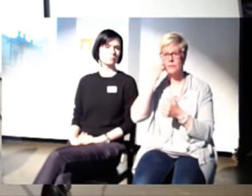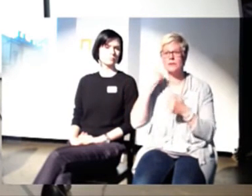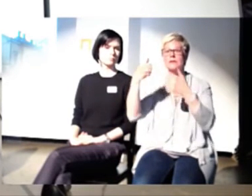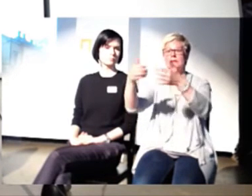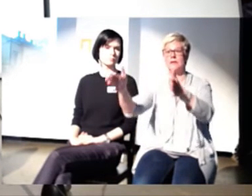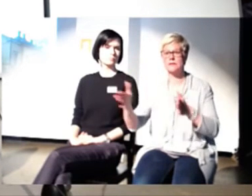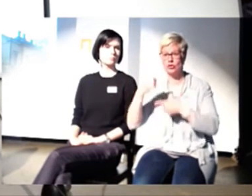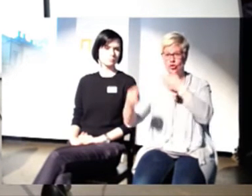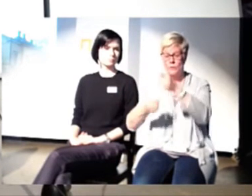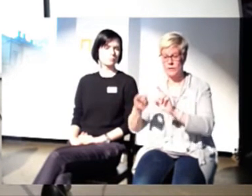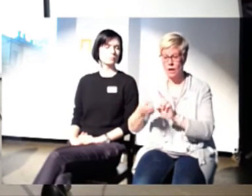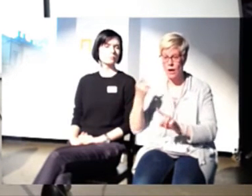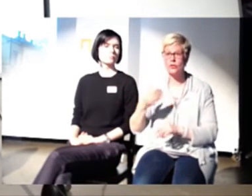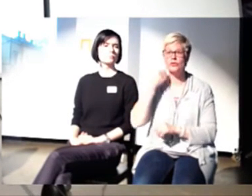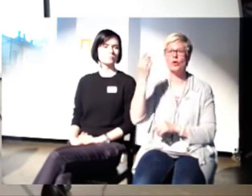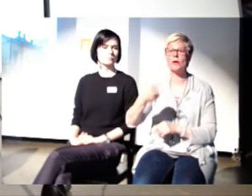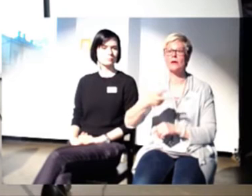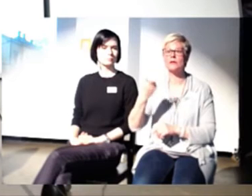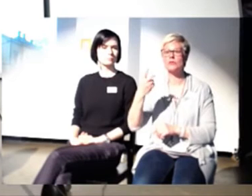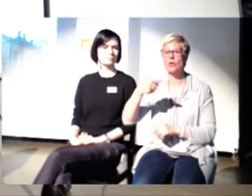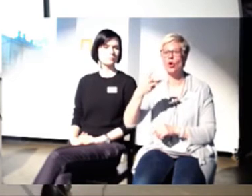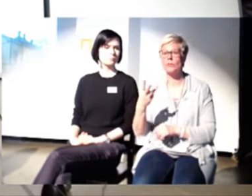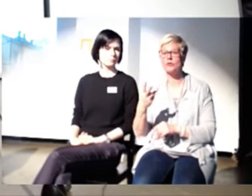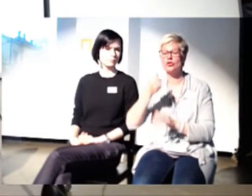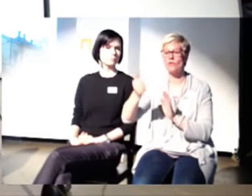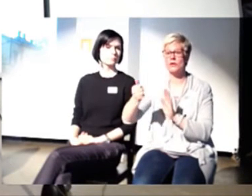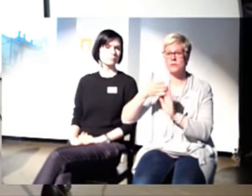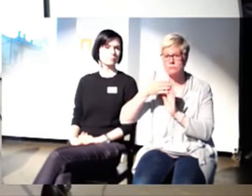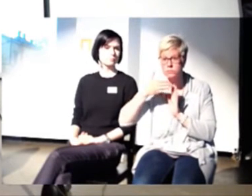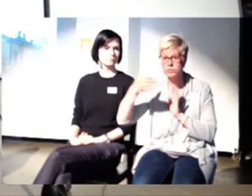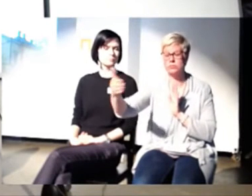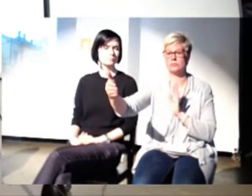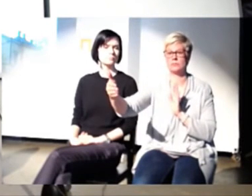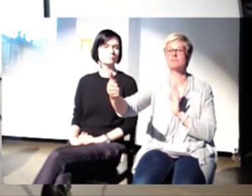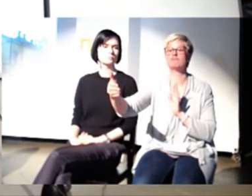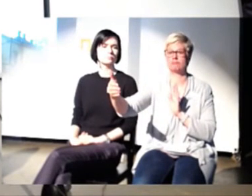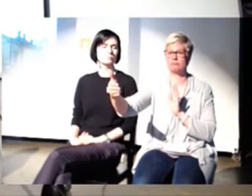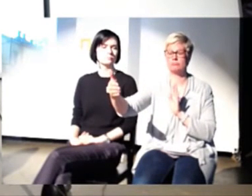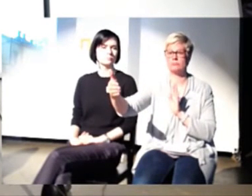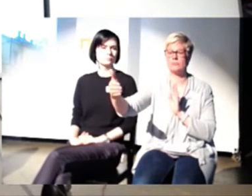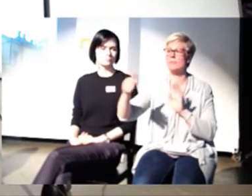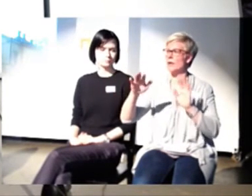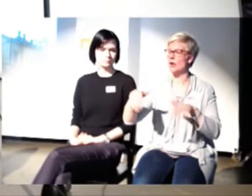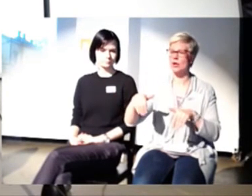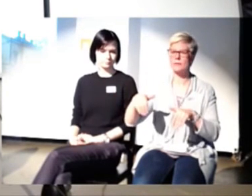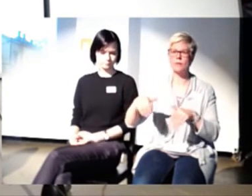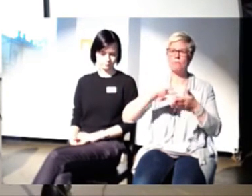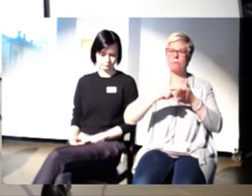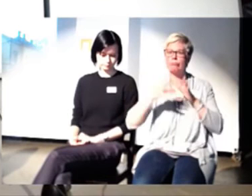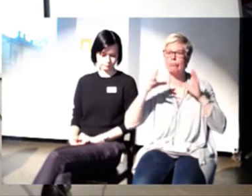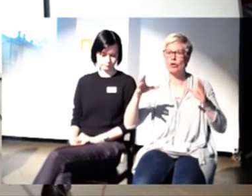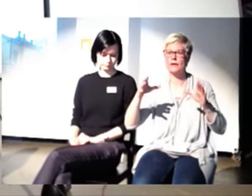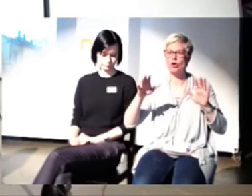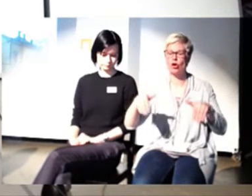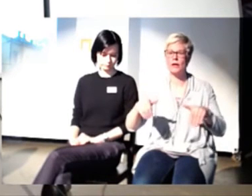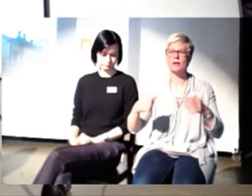Ja 2013 vuodesta eteenpäin niin me ollaan haettu, meillä oli semmoinen projekti, että me